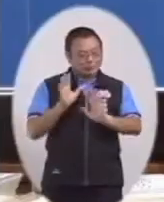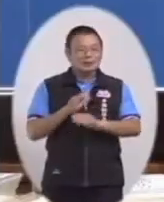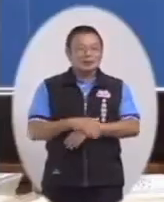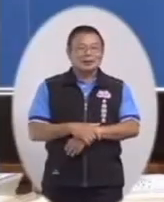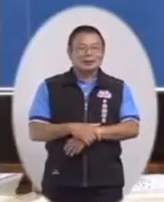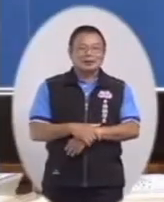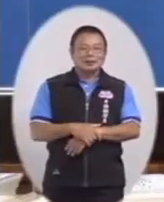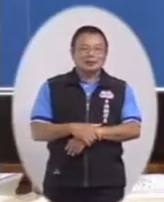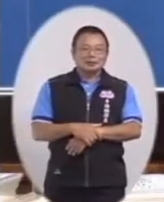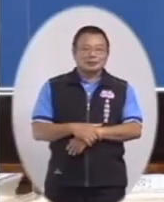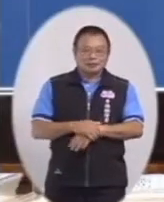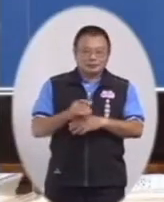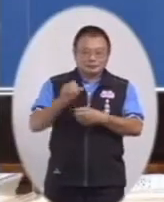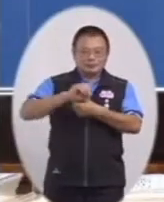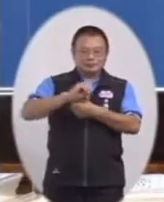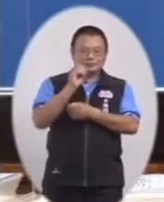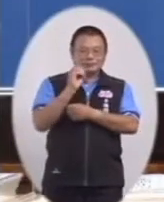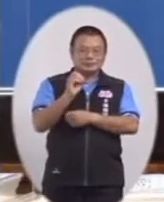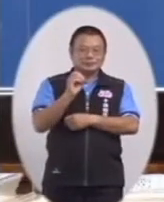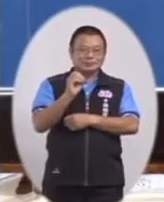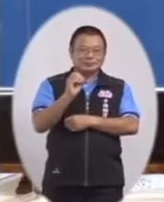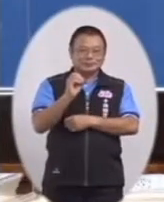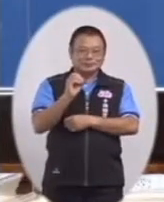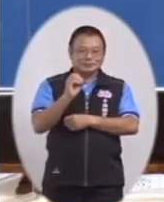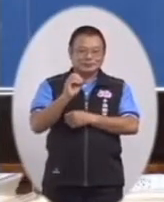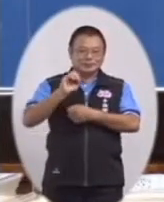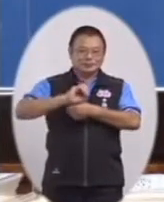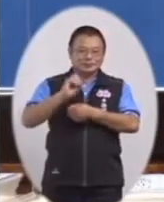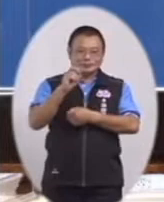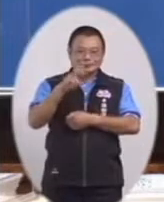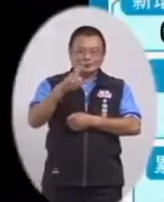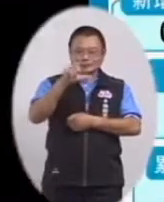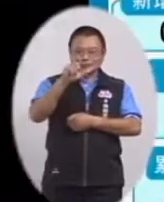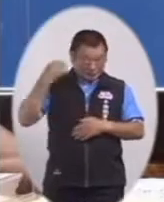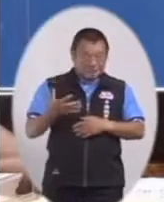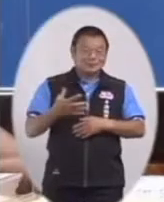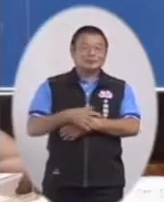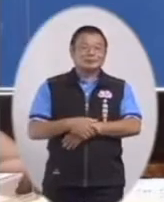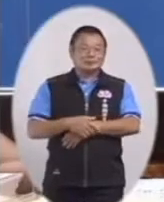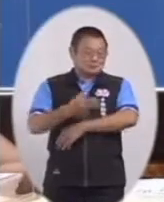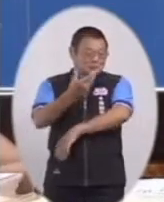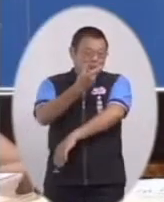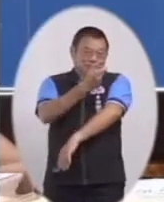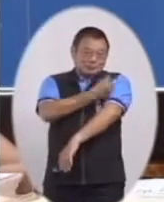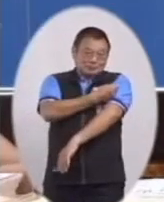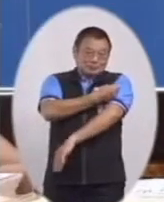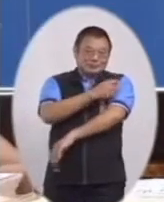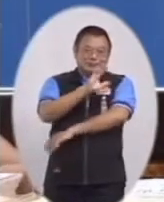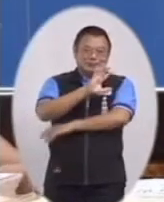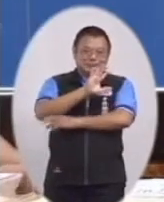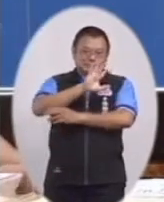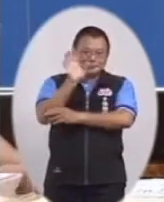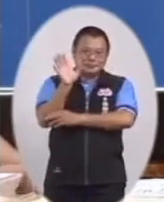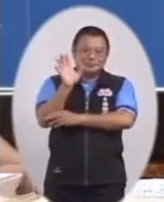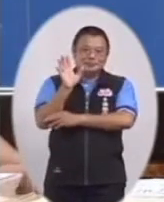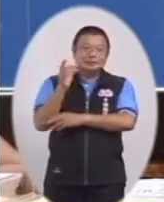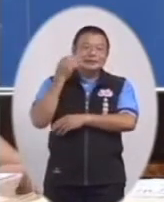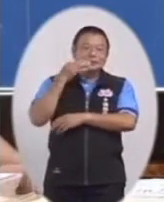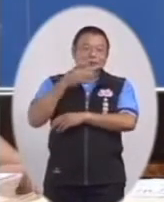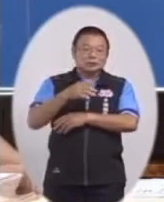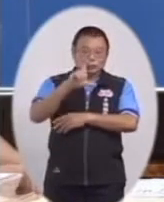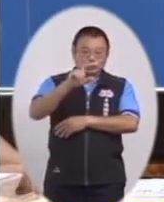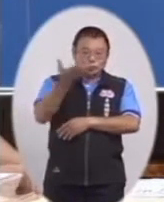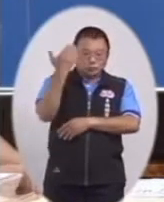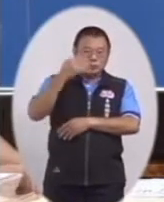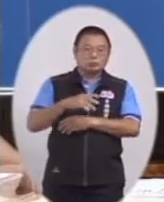今天也是嘉陵哈，还是一样累积有266人疫苗接种的状况。我们彰化县65